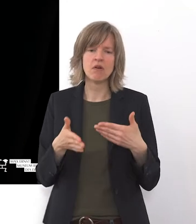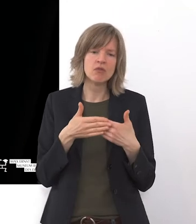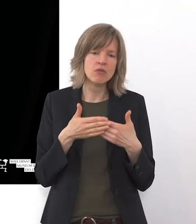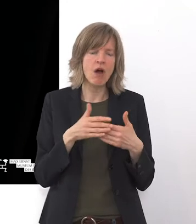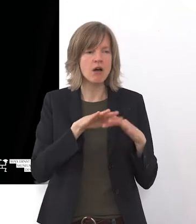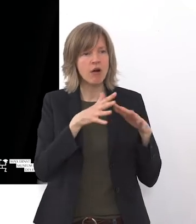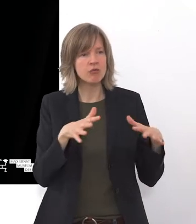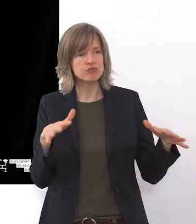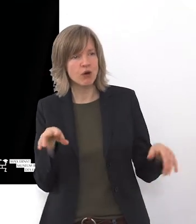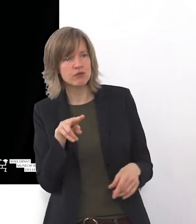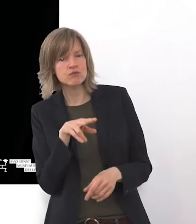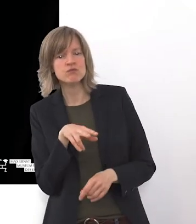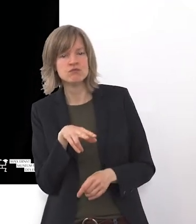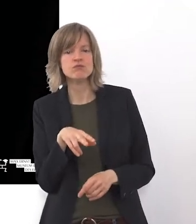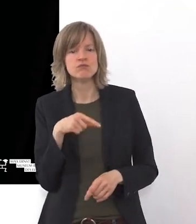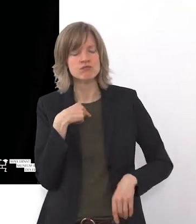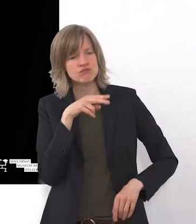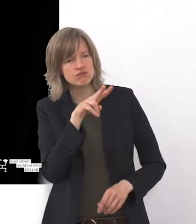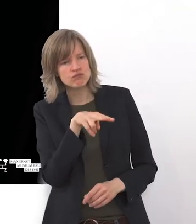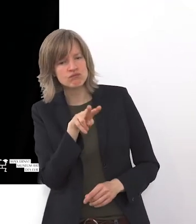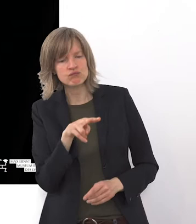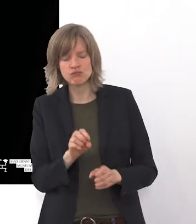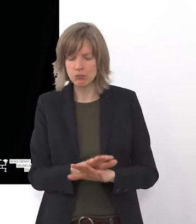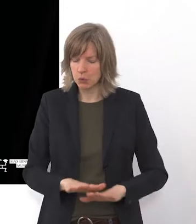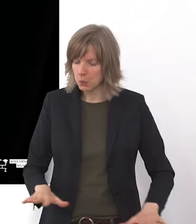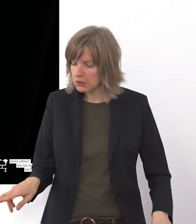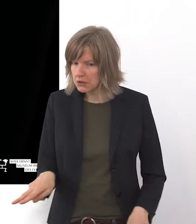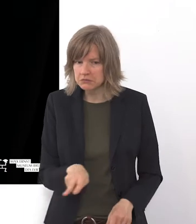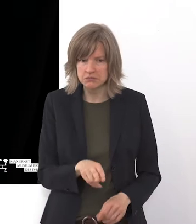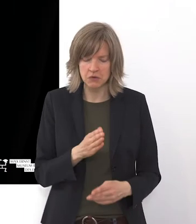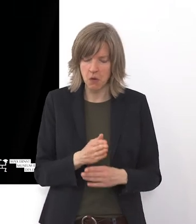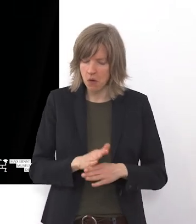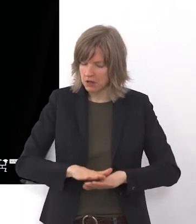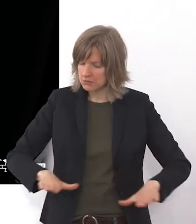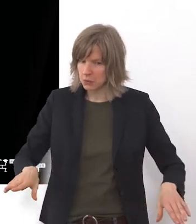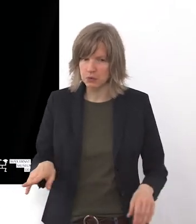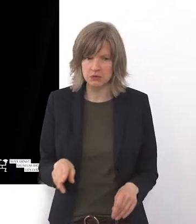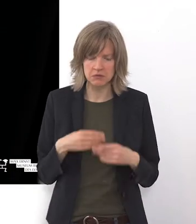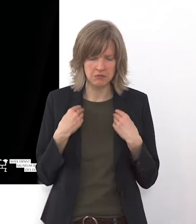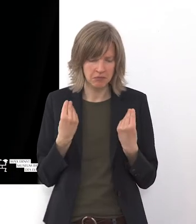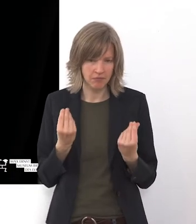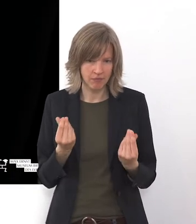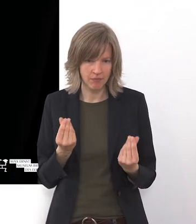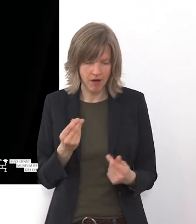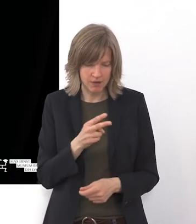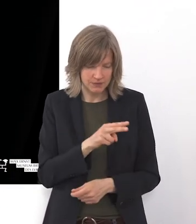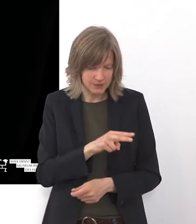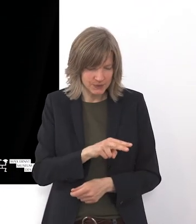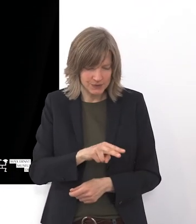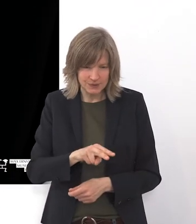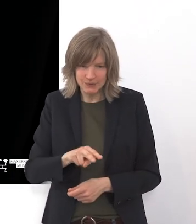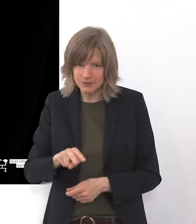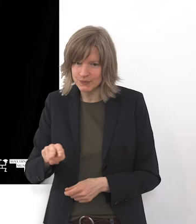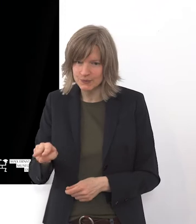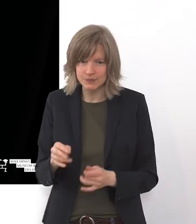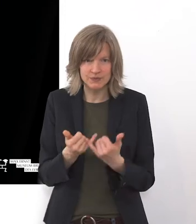hölzernen, von vielem Schrubben ausgewaschenen Fußboden und bemerke, dass die Maserungen sich in